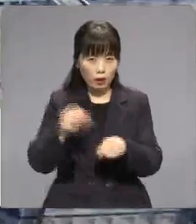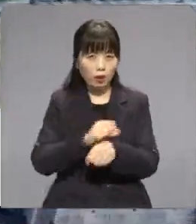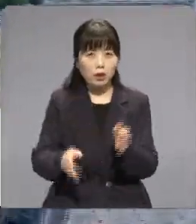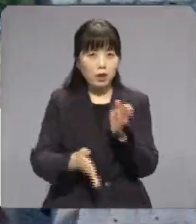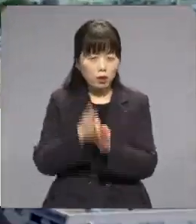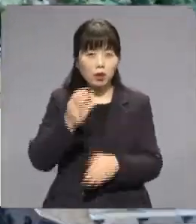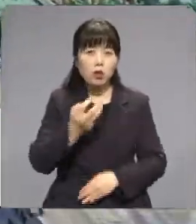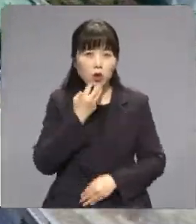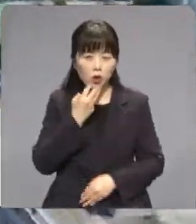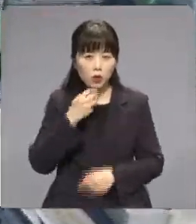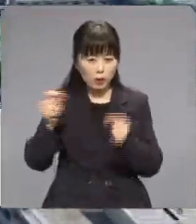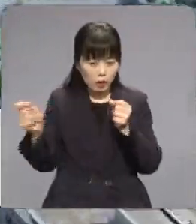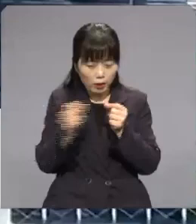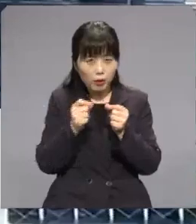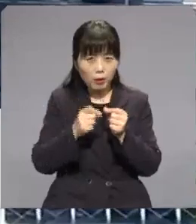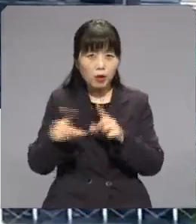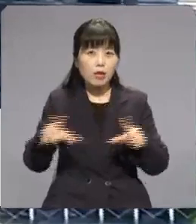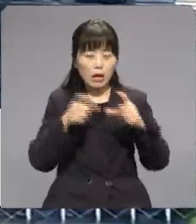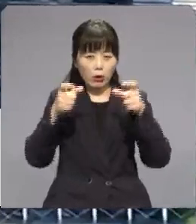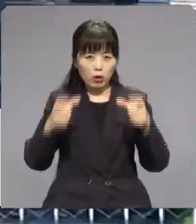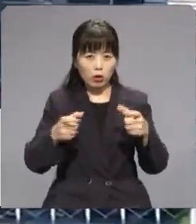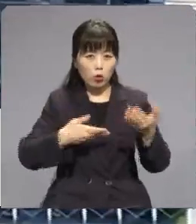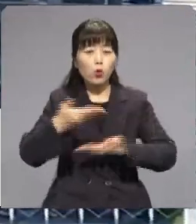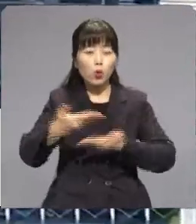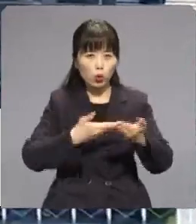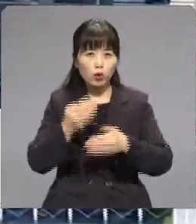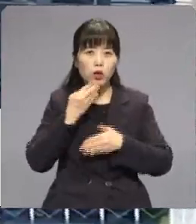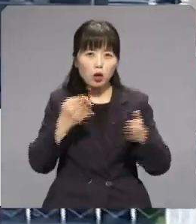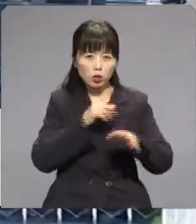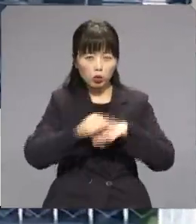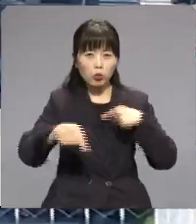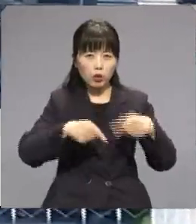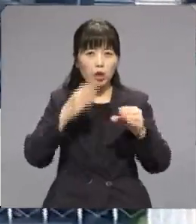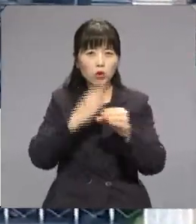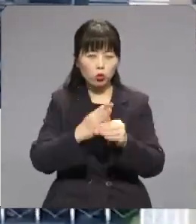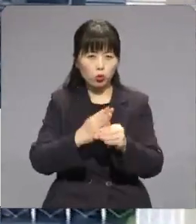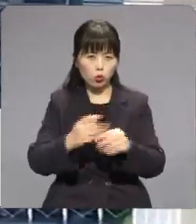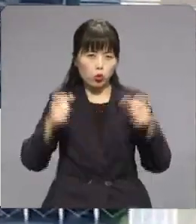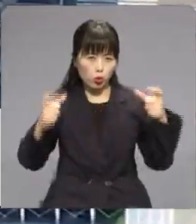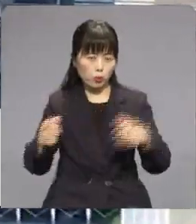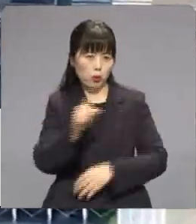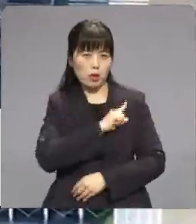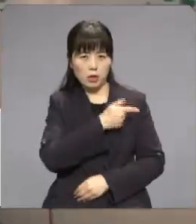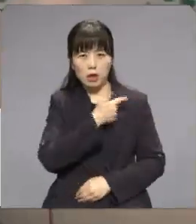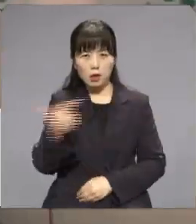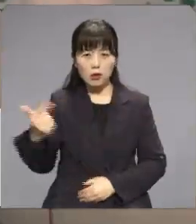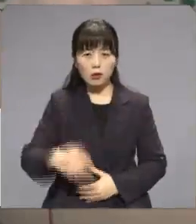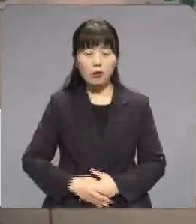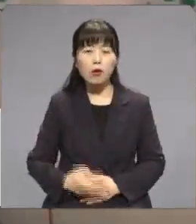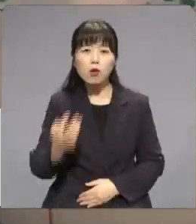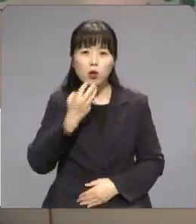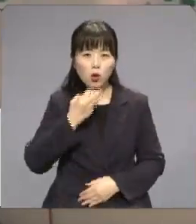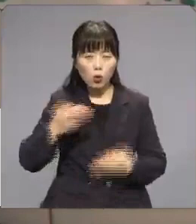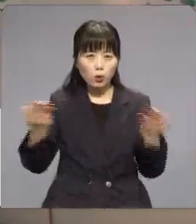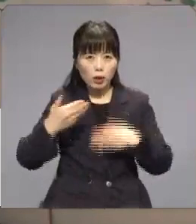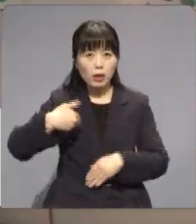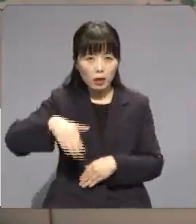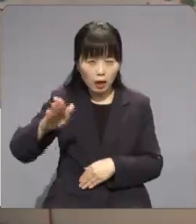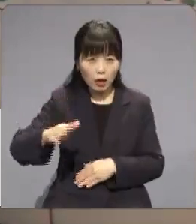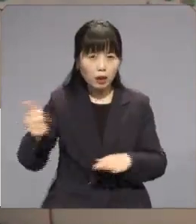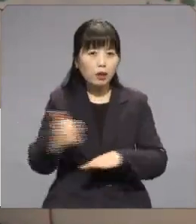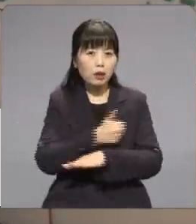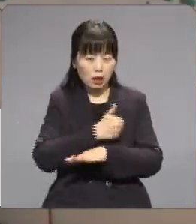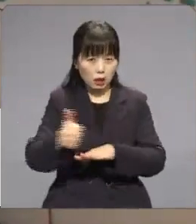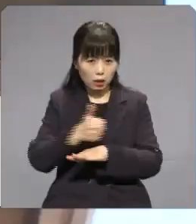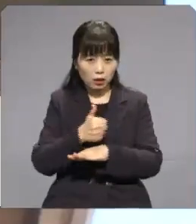고양특례시는 서울시와 인접해 생활권을 공유하는 경기도 지자체 중 규모가 가장 큽니다. 서울로 통근 통학하는